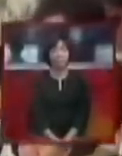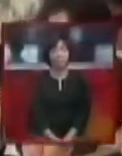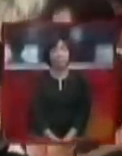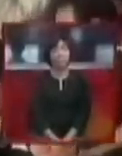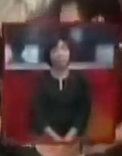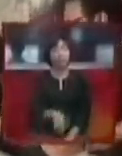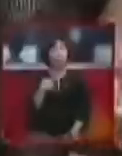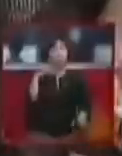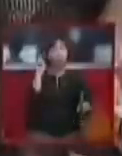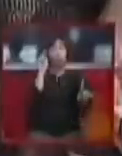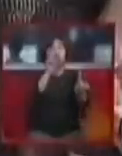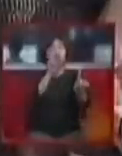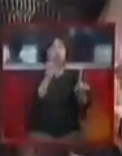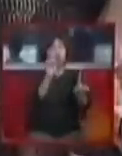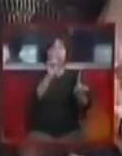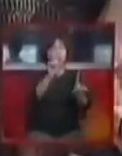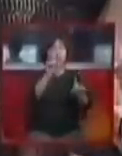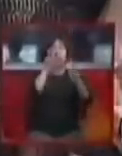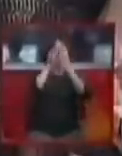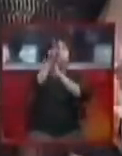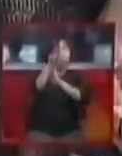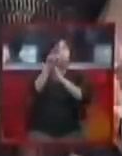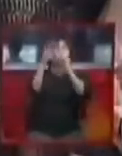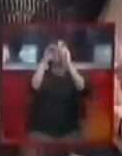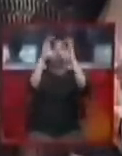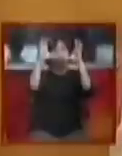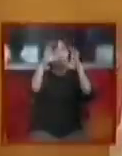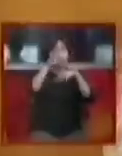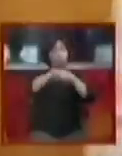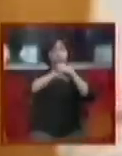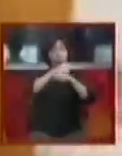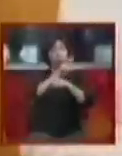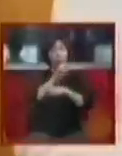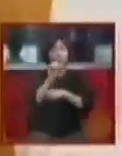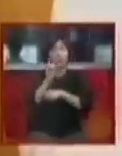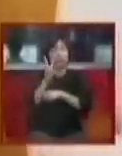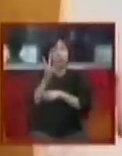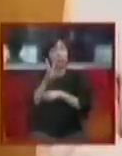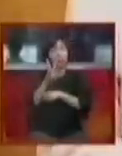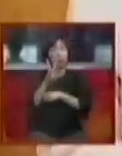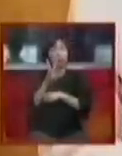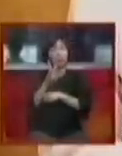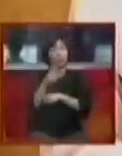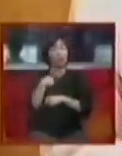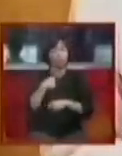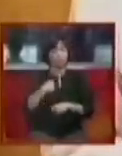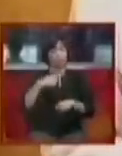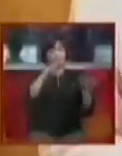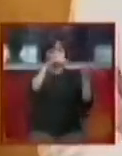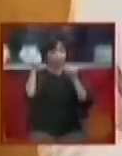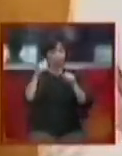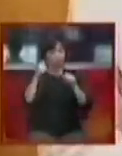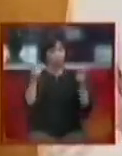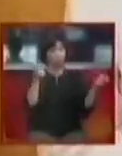Ang projection nga po ng industriya, pagdating ng 2016, kung saan ako po'y magpapaalam na sa inyo,